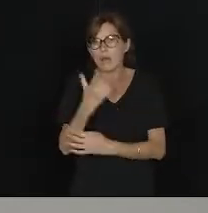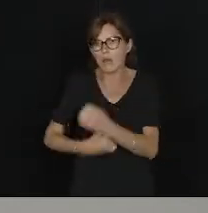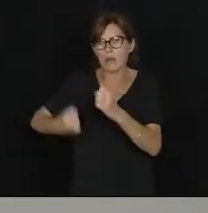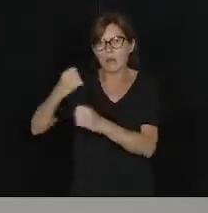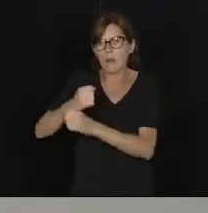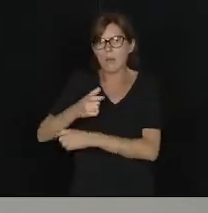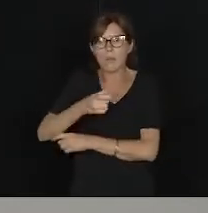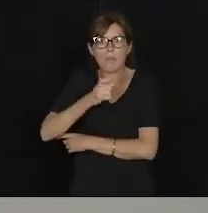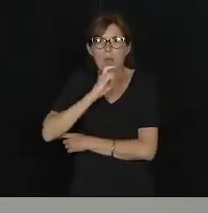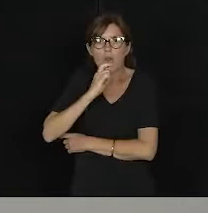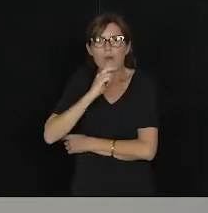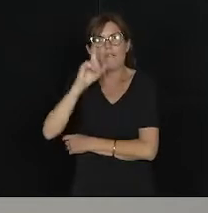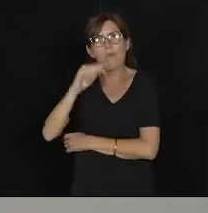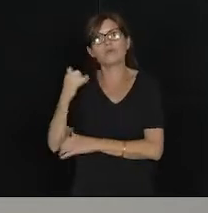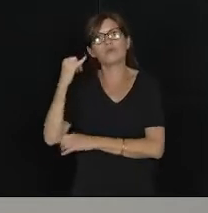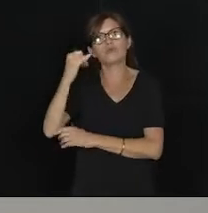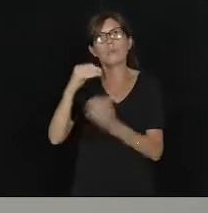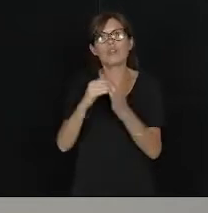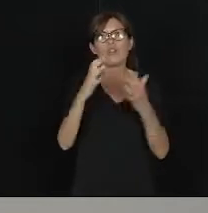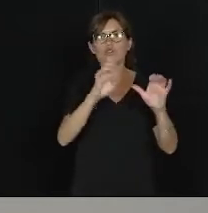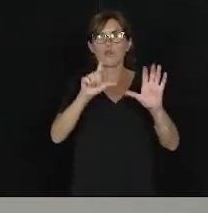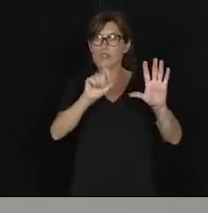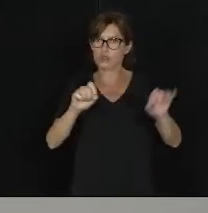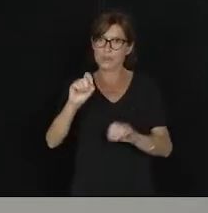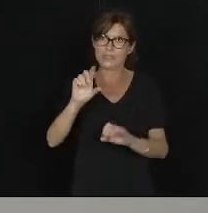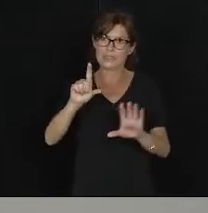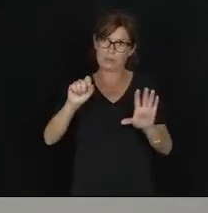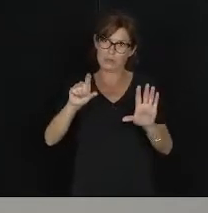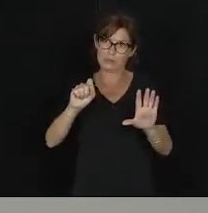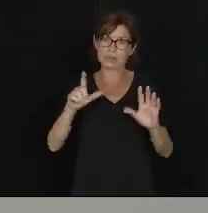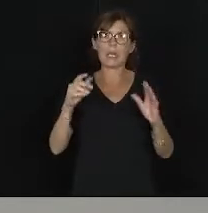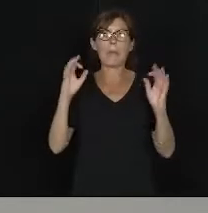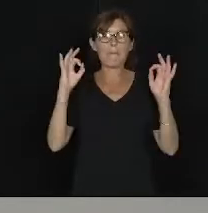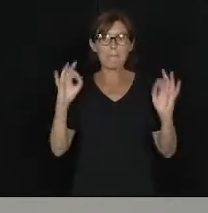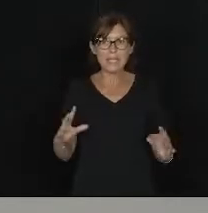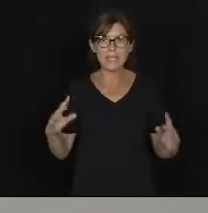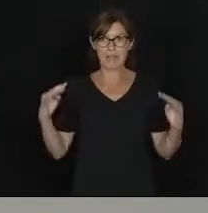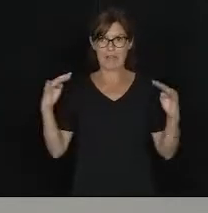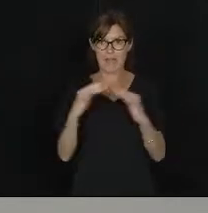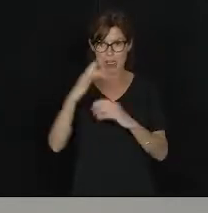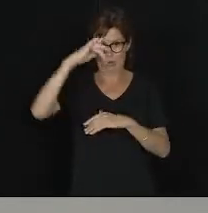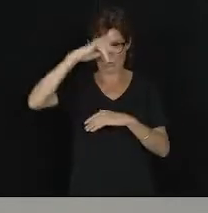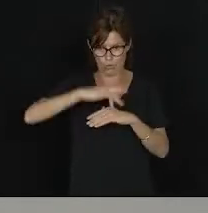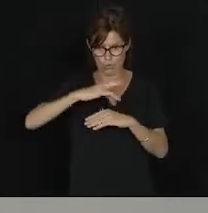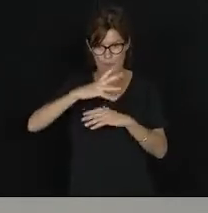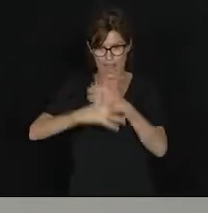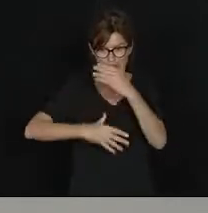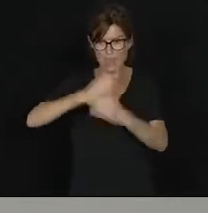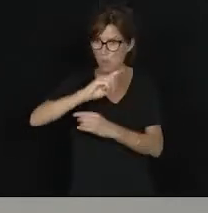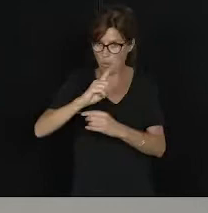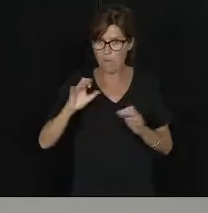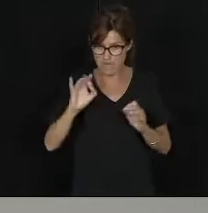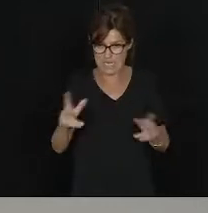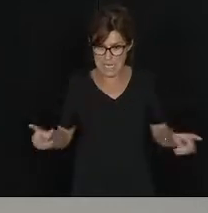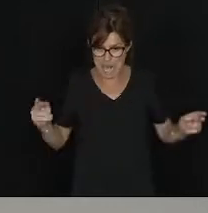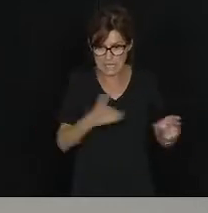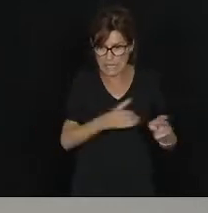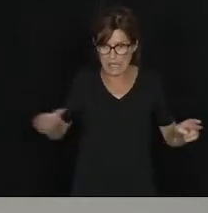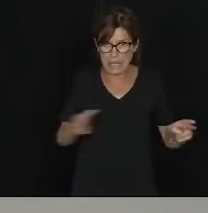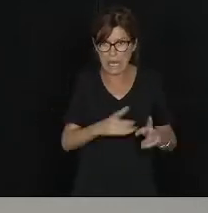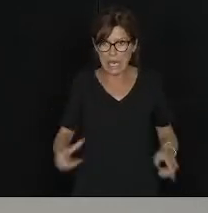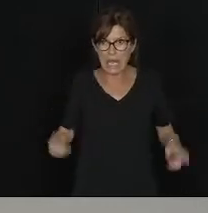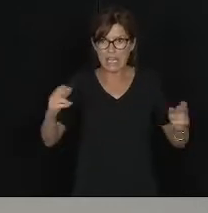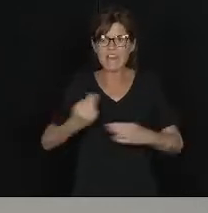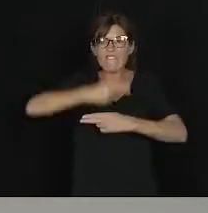faut attendre le début des années 70. Et c'est encore pendant la guerre, enfin juste après, ou en sortie de guerre d'ailleurs, non, pas juste après, pendant la guerre, que les frontières